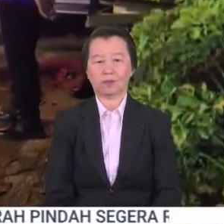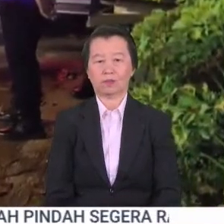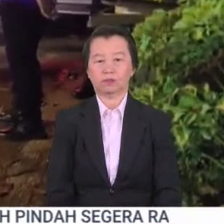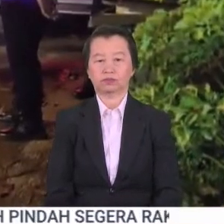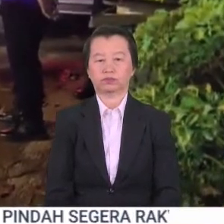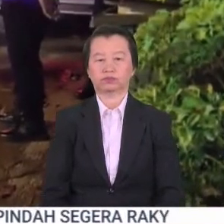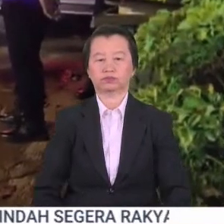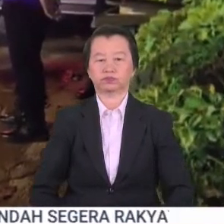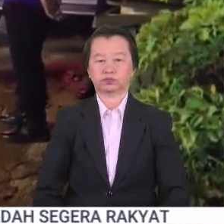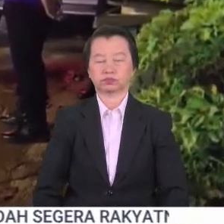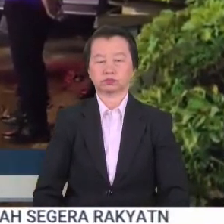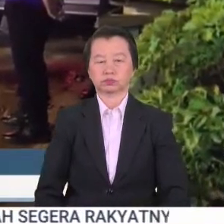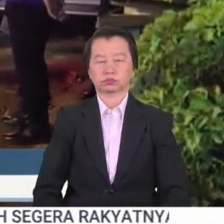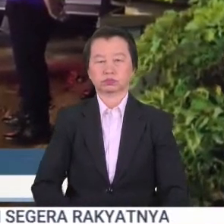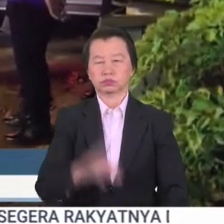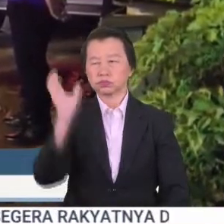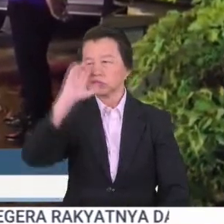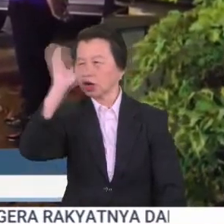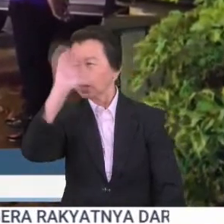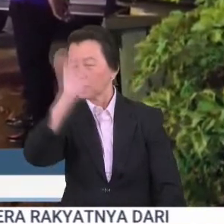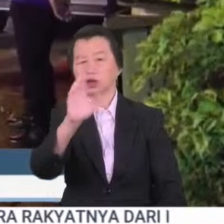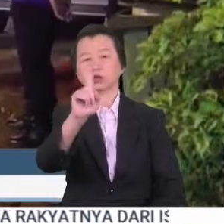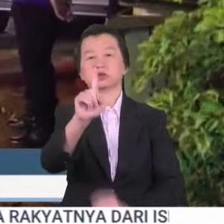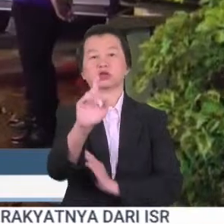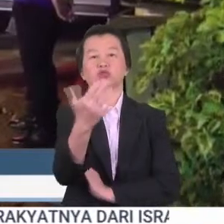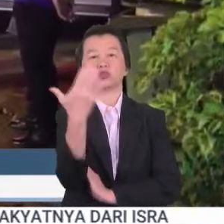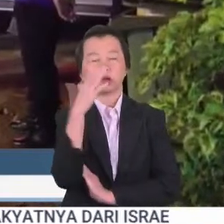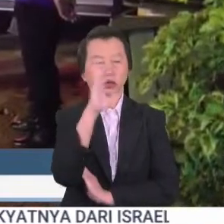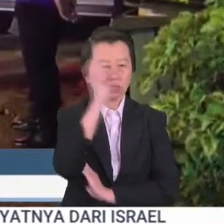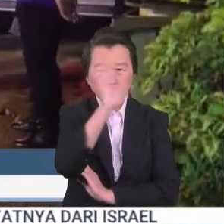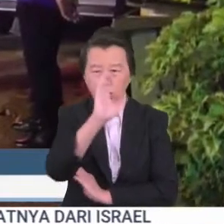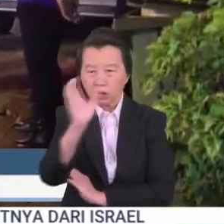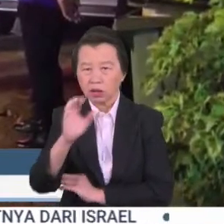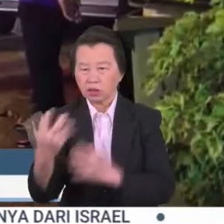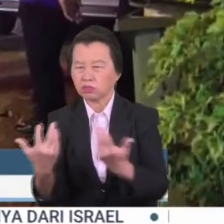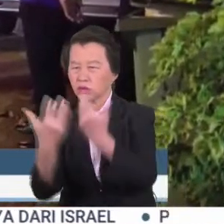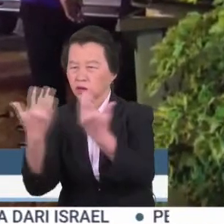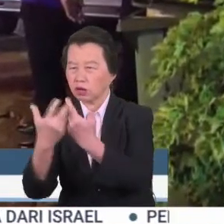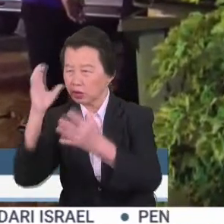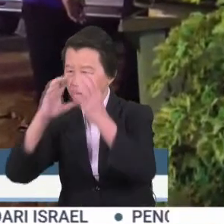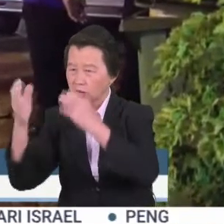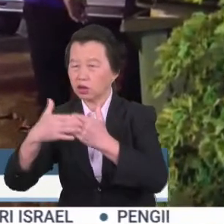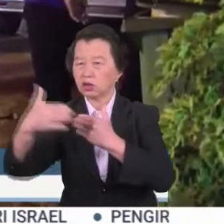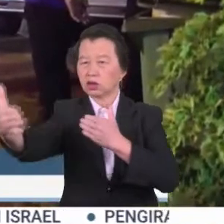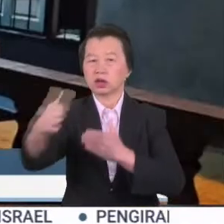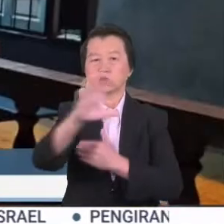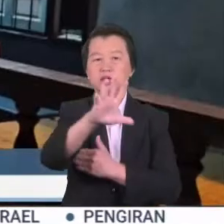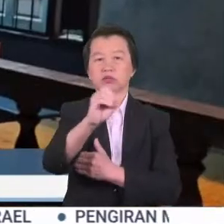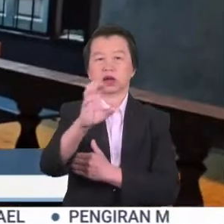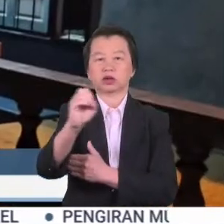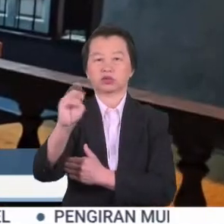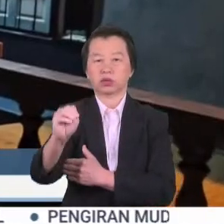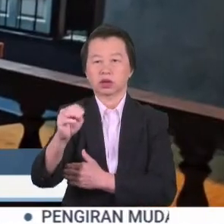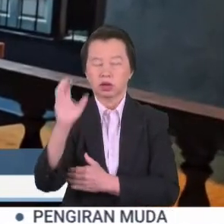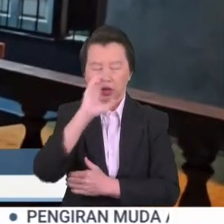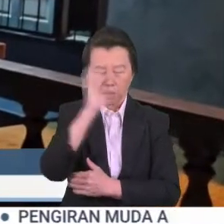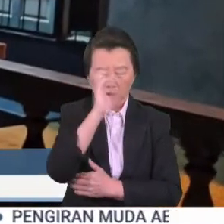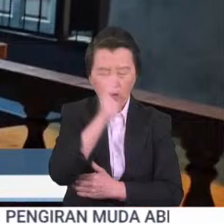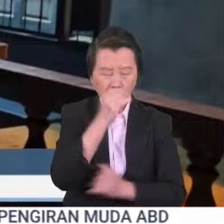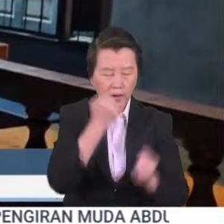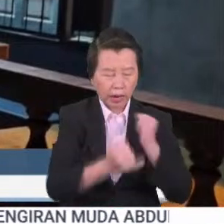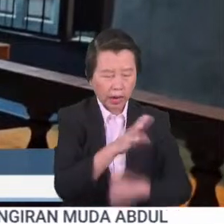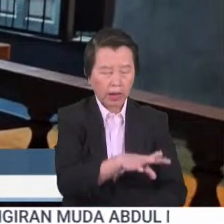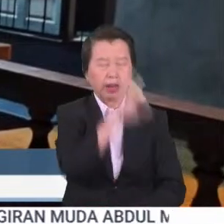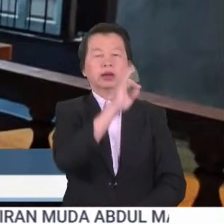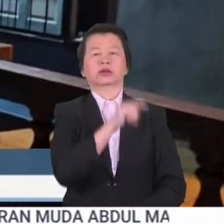remaja pencarian sekitar pukul 1 pagi memfokuskan kawasan belalukar dalam radius 500 met sebelum pihaknya berjaya mengesan mangsa